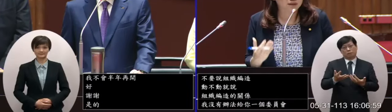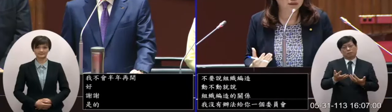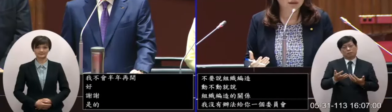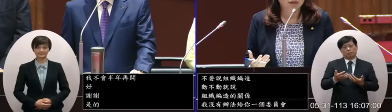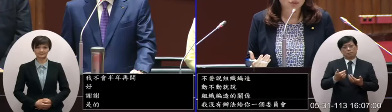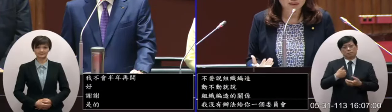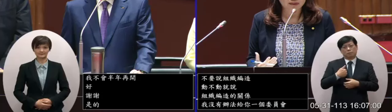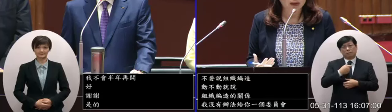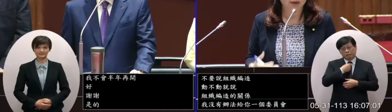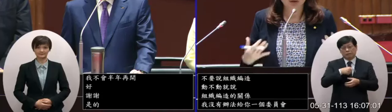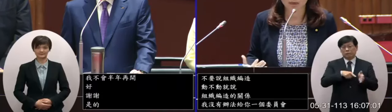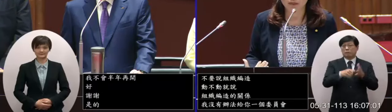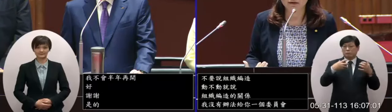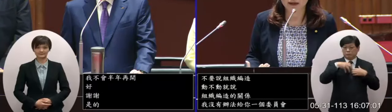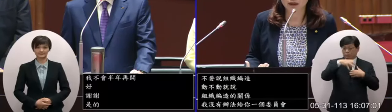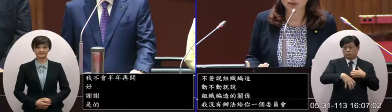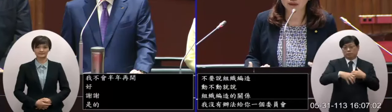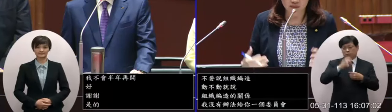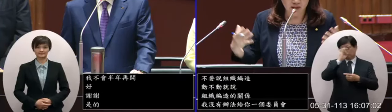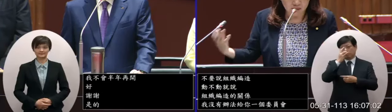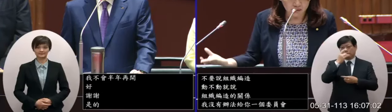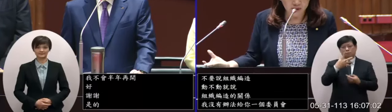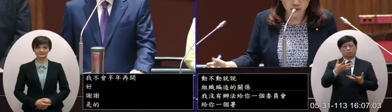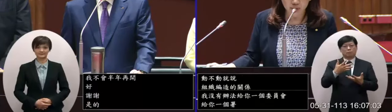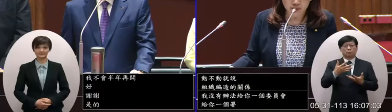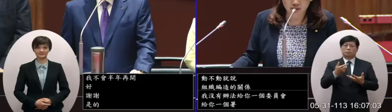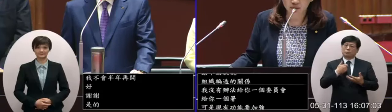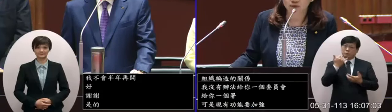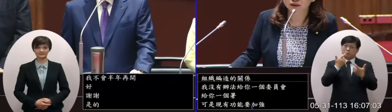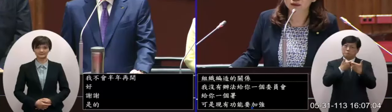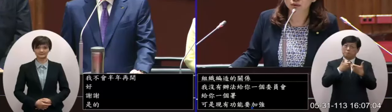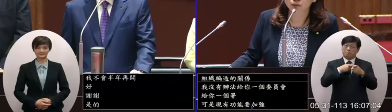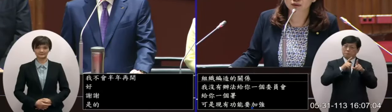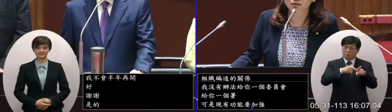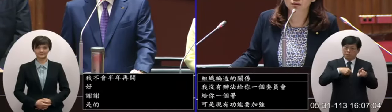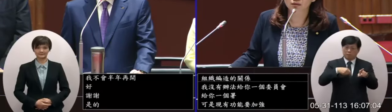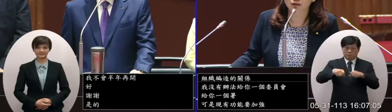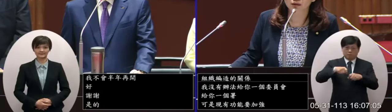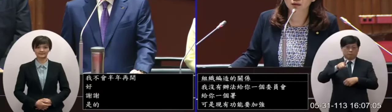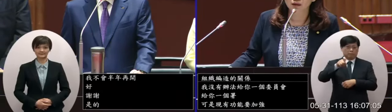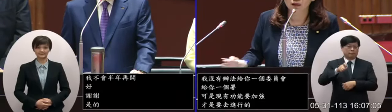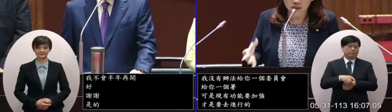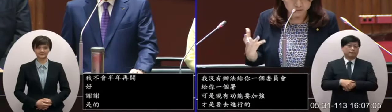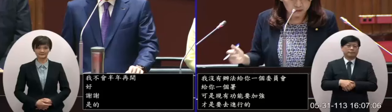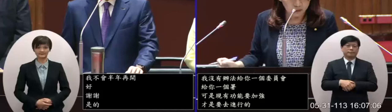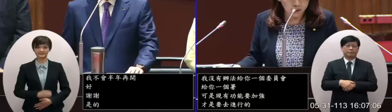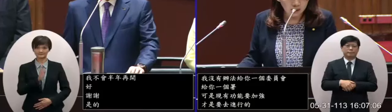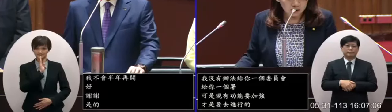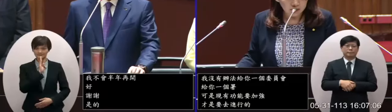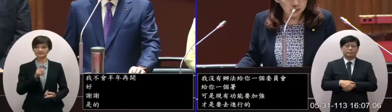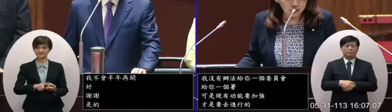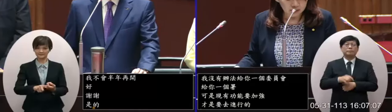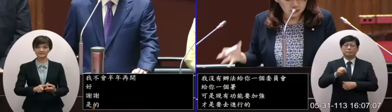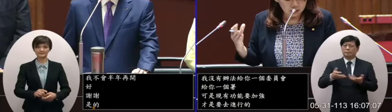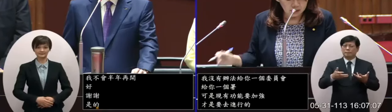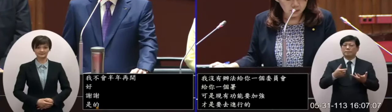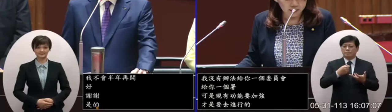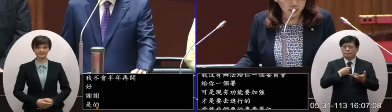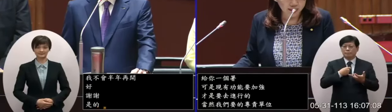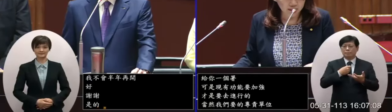我们要的专职单位又没有办法给我们，那如何去落实我们的新住民政策呢？好，这部分的话，要